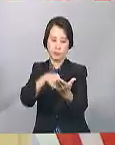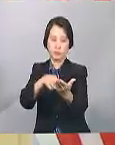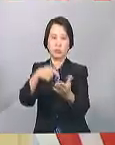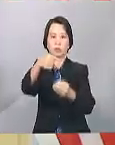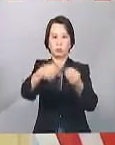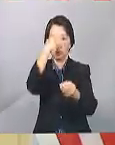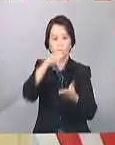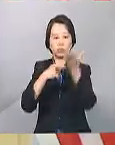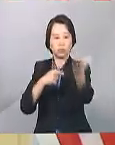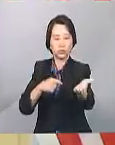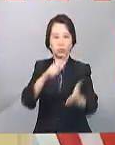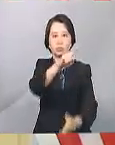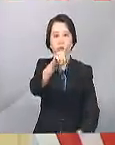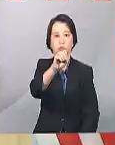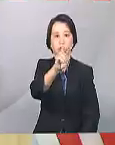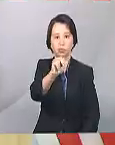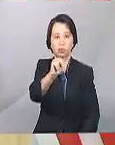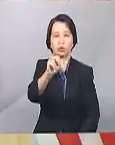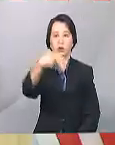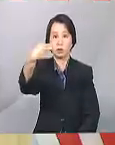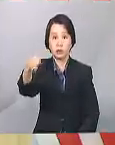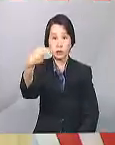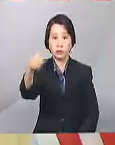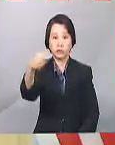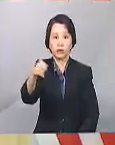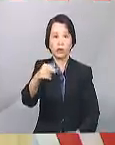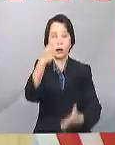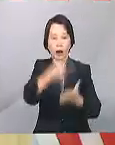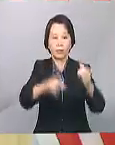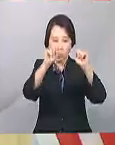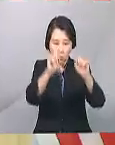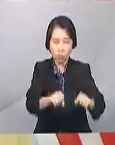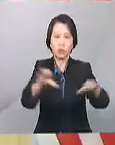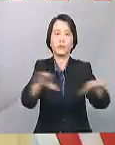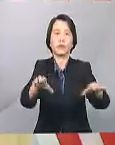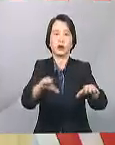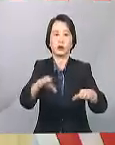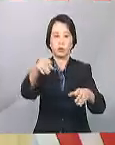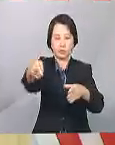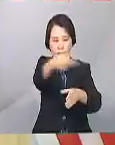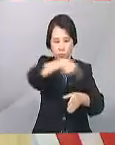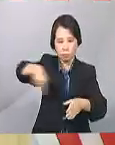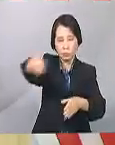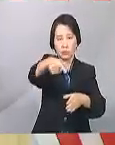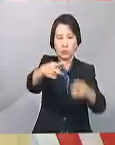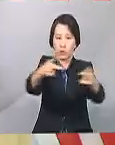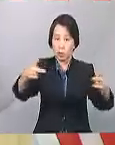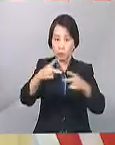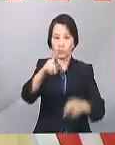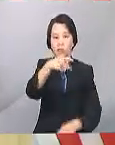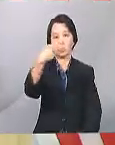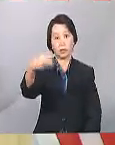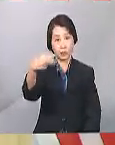hijau tersebut, zon hijau, apa yang boleh dilakukan di zon-zon hijau tersebut. Sebagai